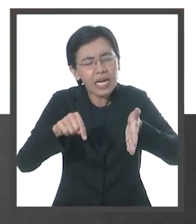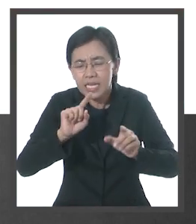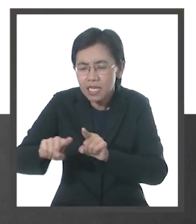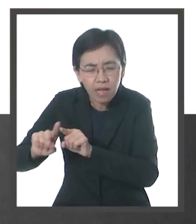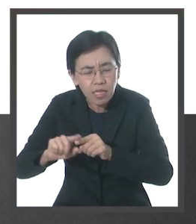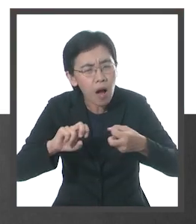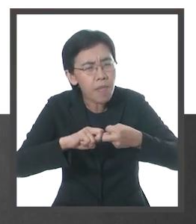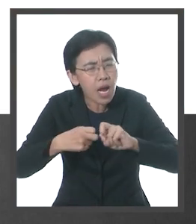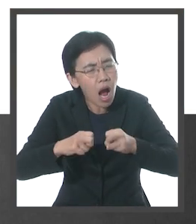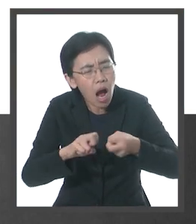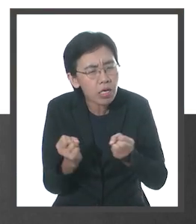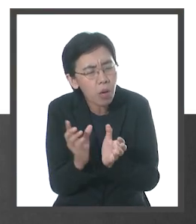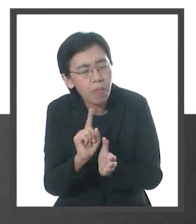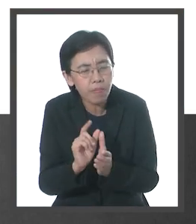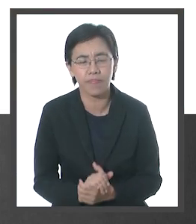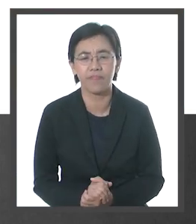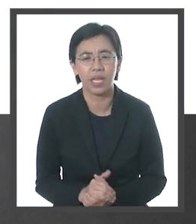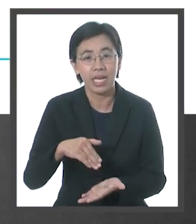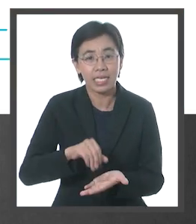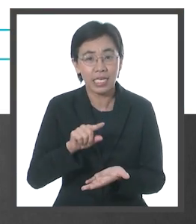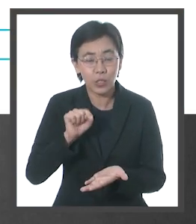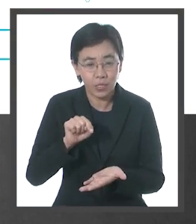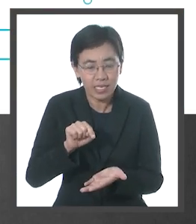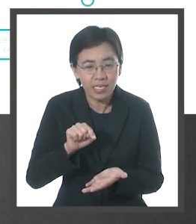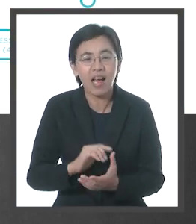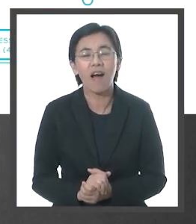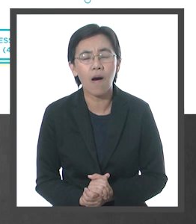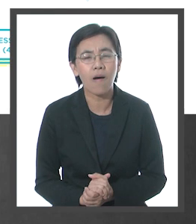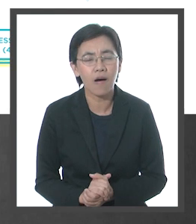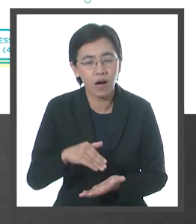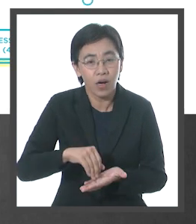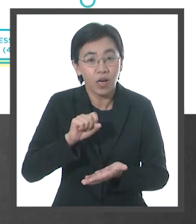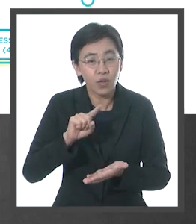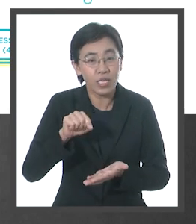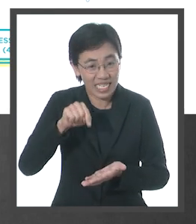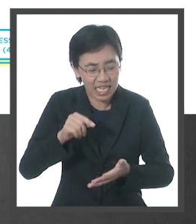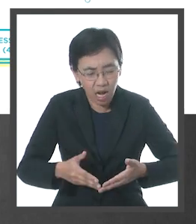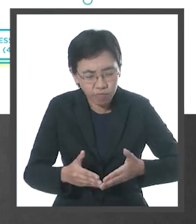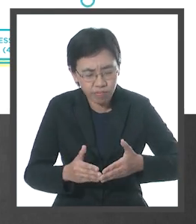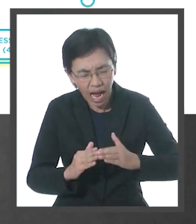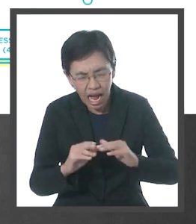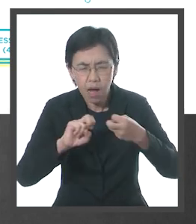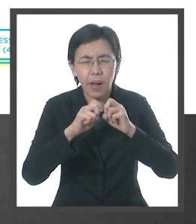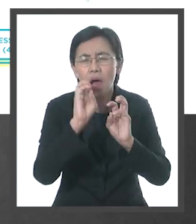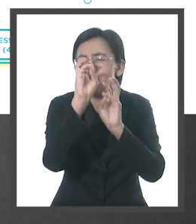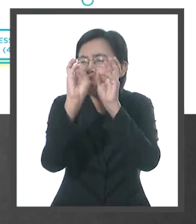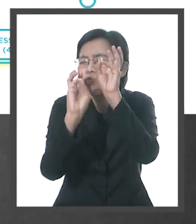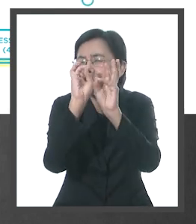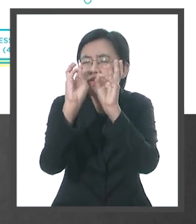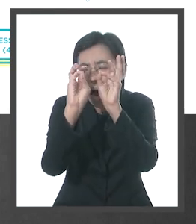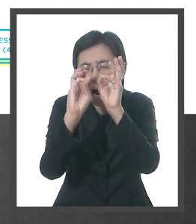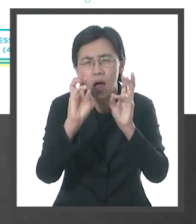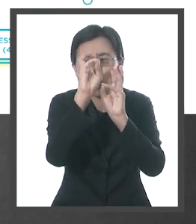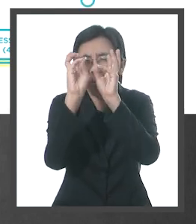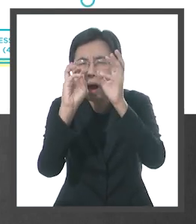ที่เราเป็นอยู่ปัจจุบันนะครับดังนั้นศูนย์นี้ก็คือเป็นศูนย์ที่พยายามจะบอกว่าถ้ามีปัญหาเรื่องฝุ่นละอองในอากาศเราจะห